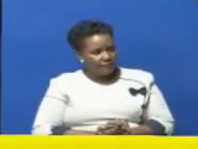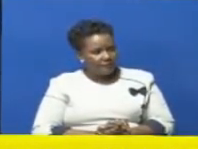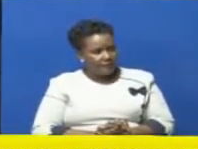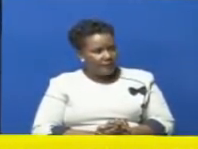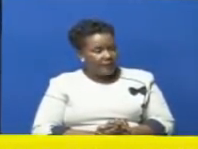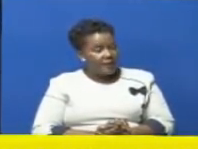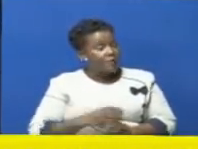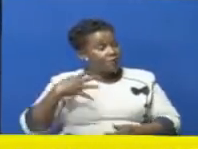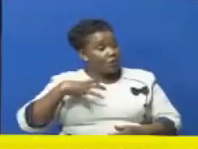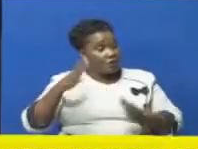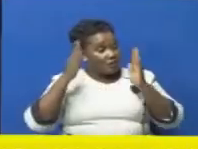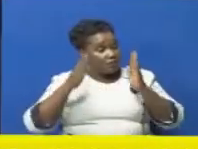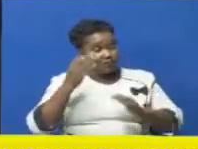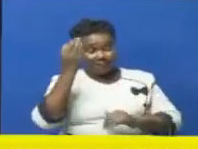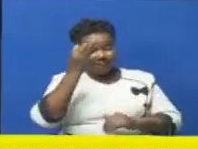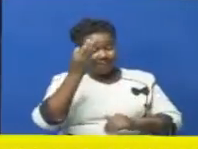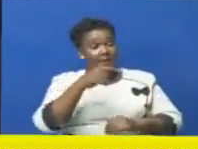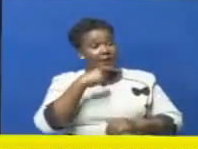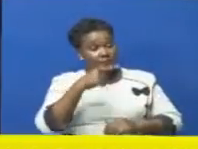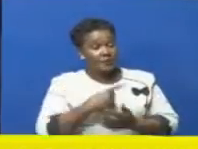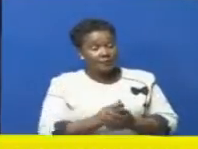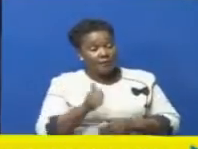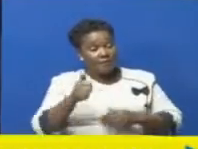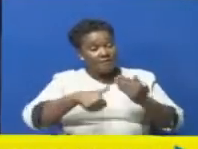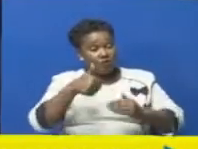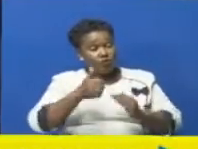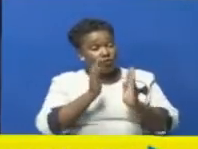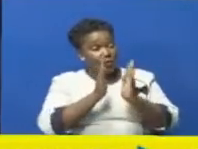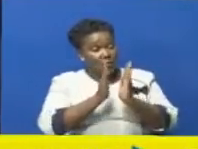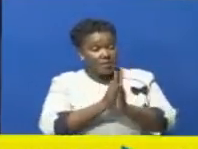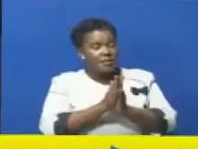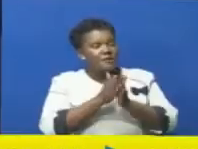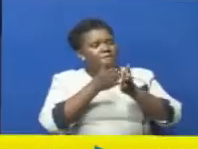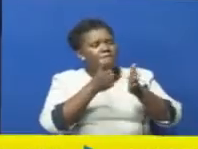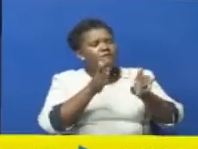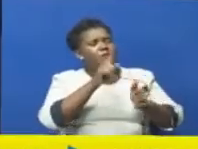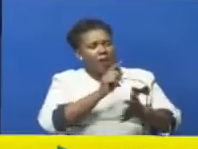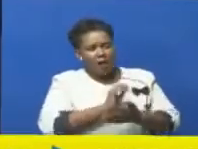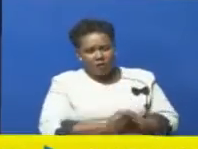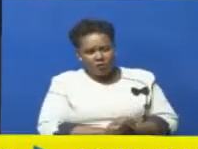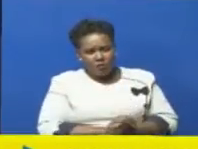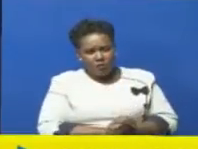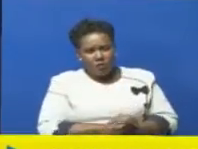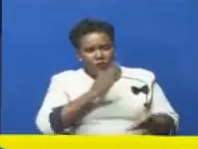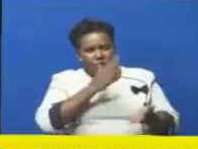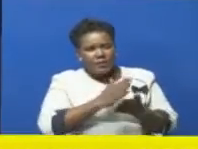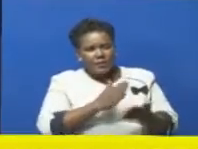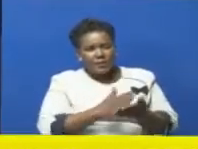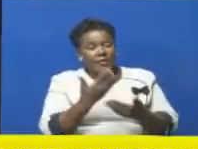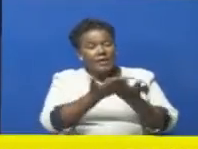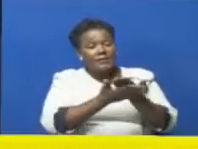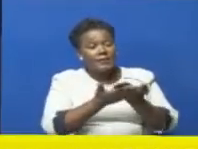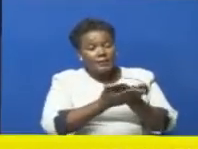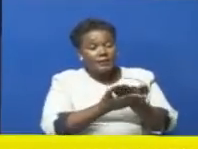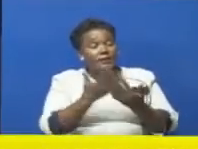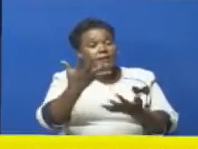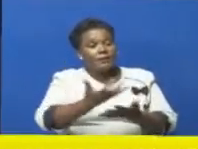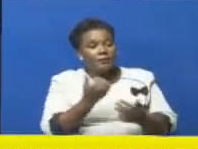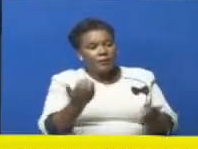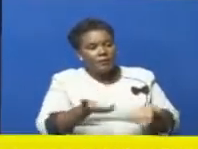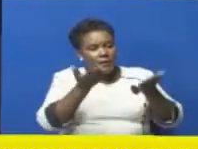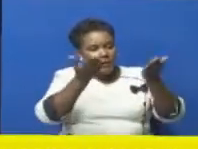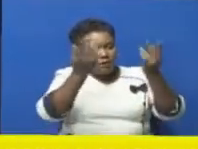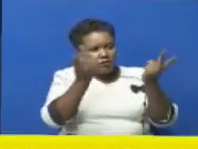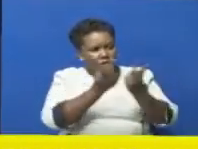Mkuu kwamba viongozi wa dini mna nafasi kubwa ya kusaidia maendeleo ambayo Mheshimiwa Rais Samia Suluhu Hassan amekuwa akizungumza mara kwa